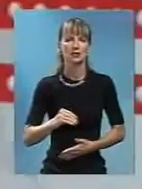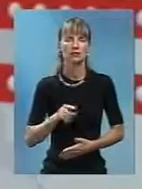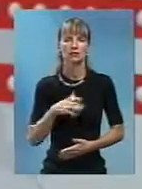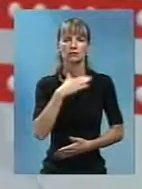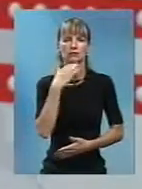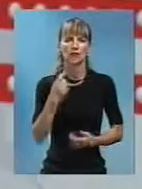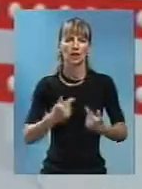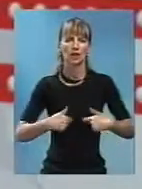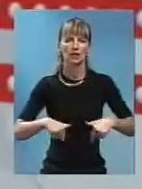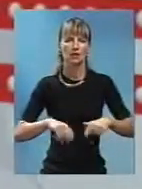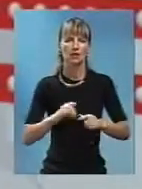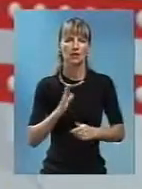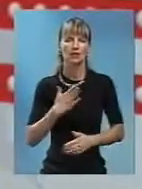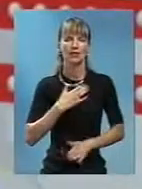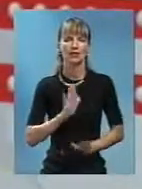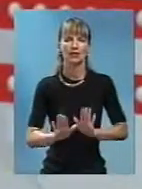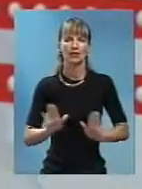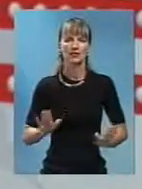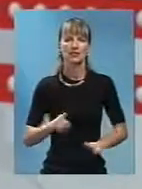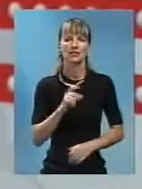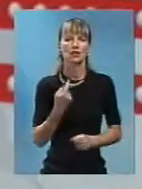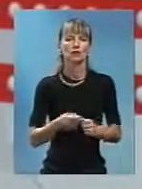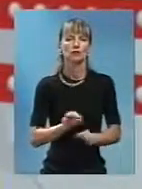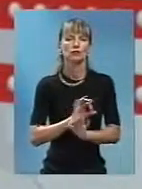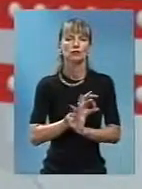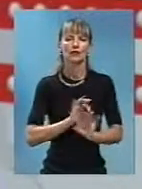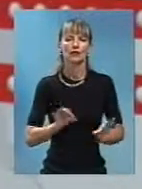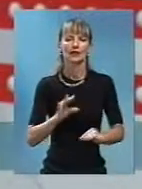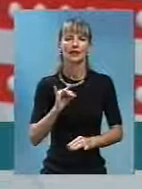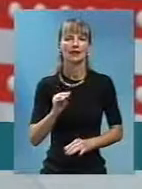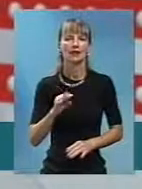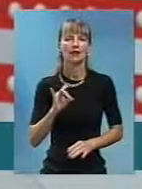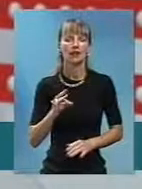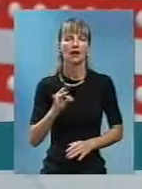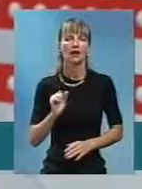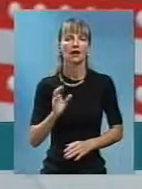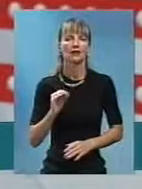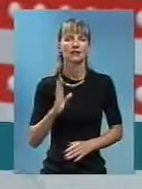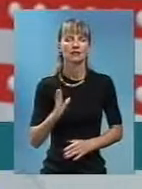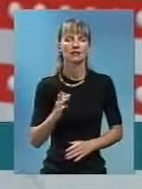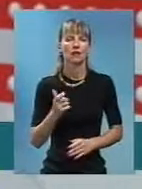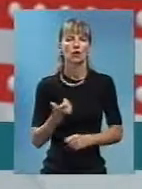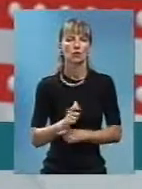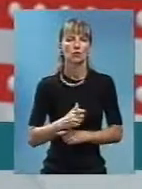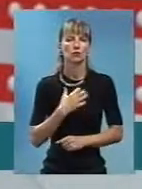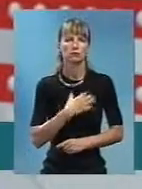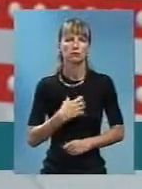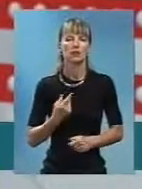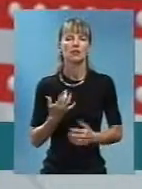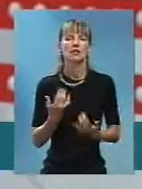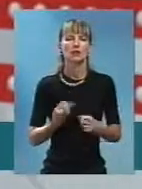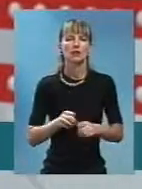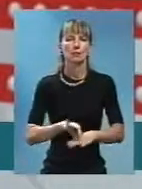багато організаторів нашої виставки, за оцей чудовий інтерактив. Він ще раз підкреслює, наскільки це актуально, наскільки це